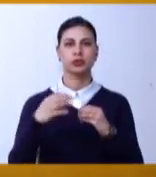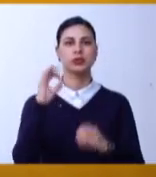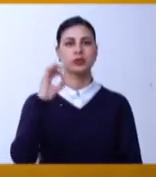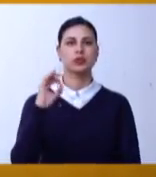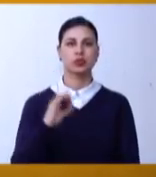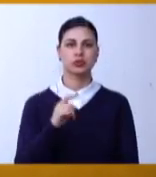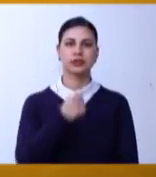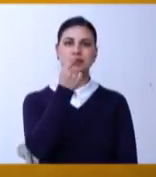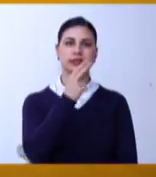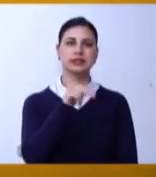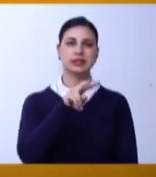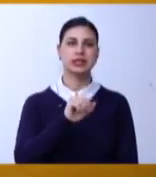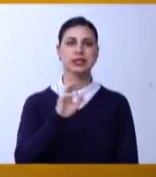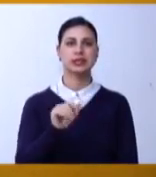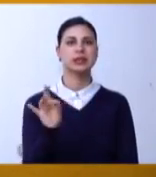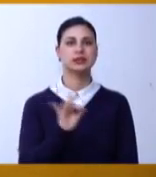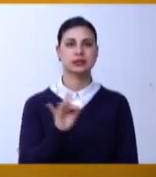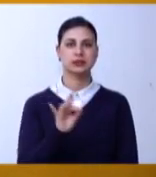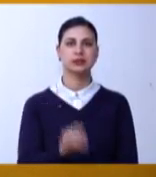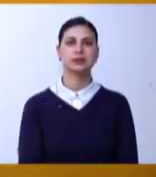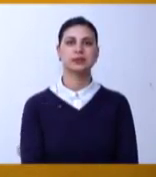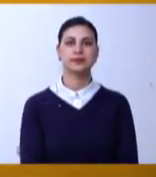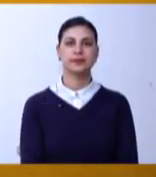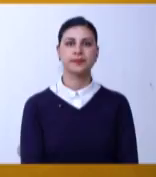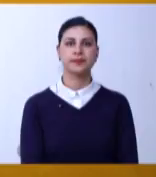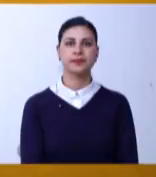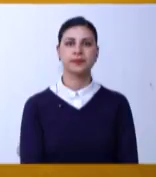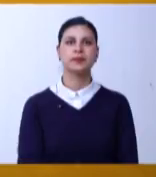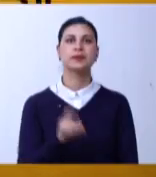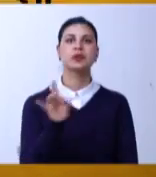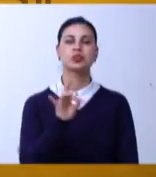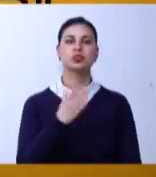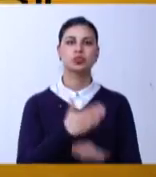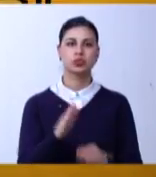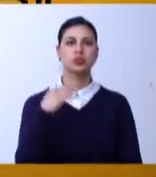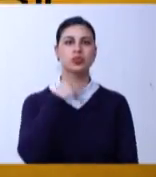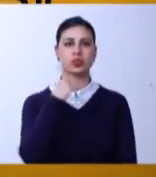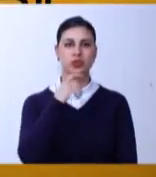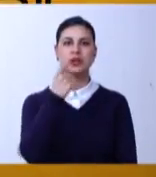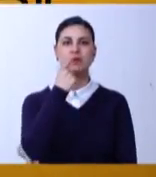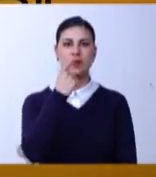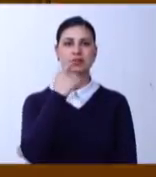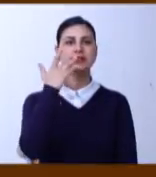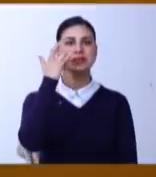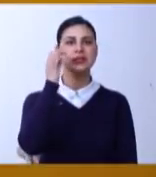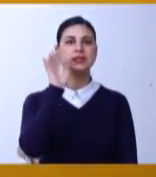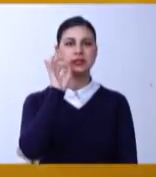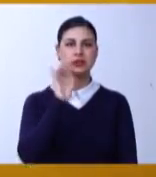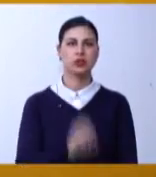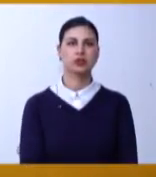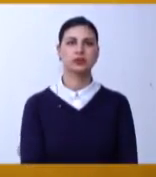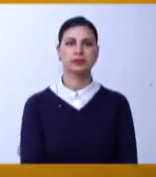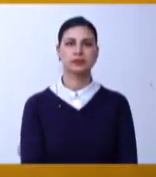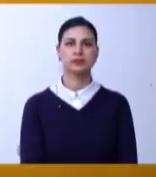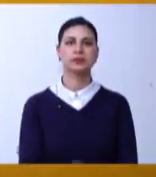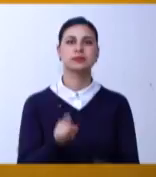ცილითა და ცხიმით შევისეთ. მიირთვით რძის ნაწარმი, თევზი, უცხიმო ხორცი, კვერცხი, თხილი ნიგოზი. სტარტის